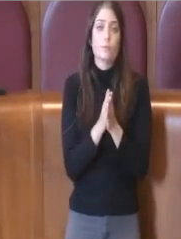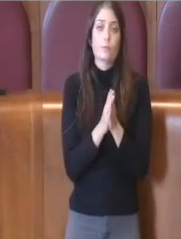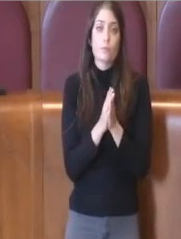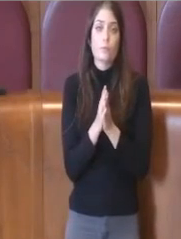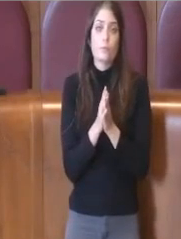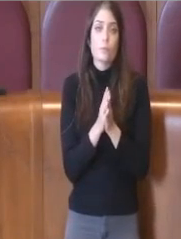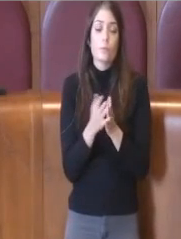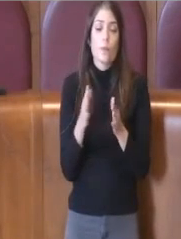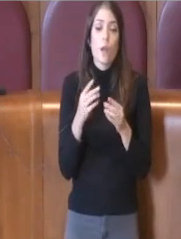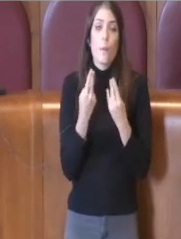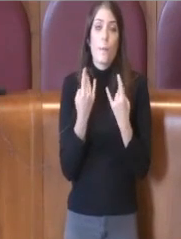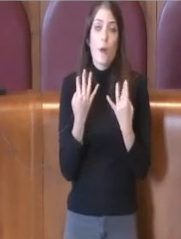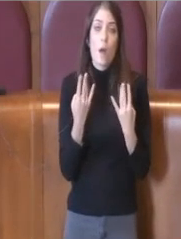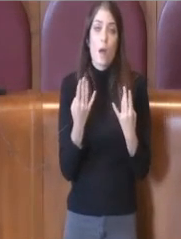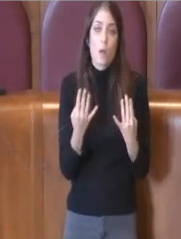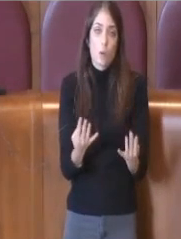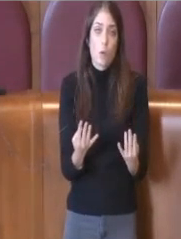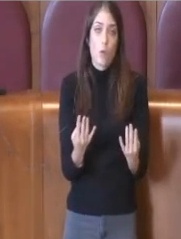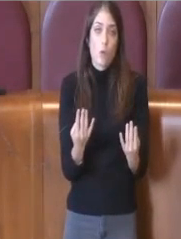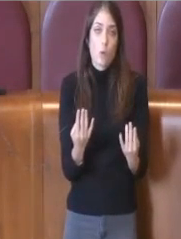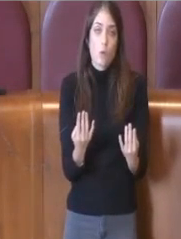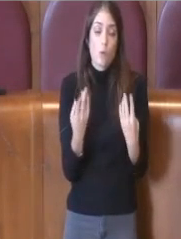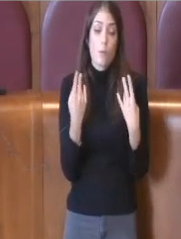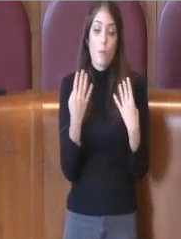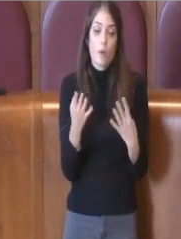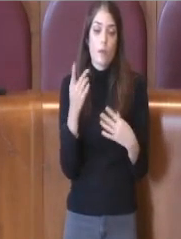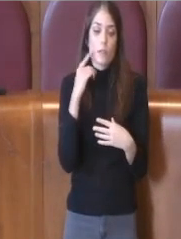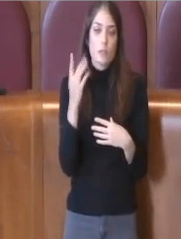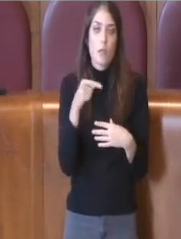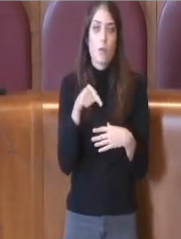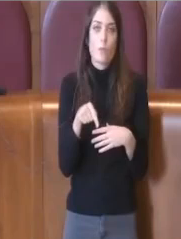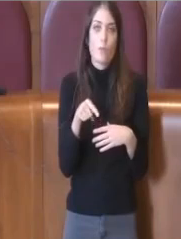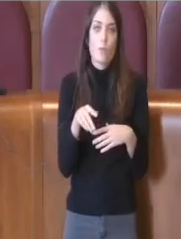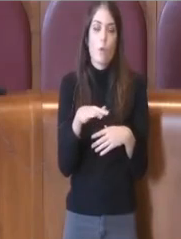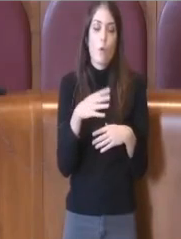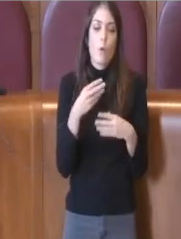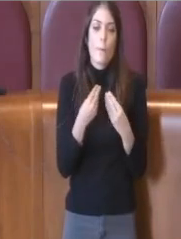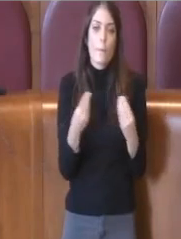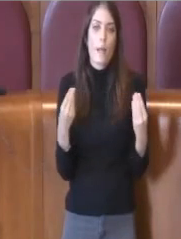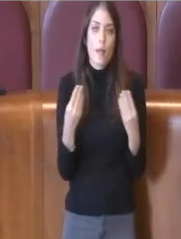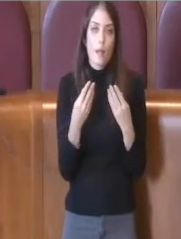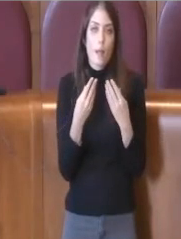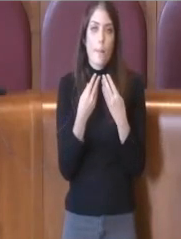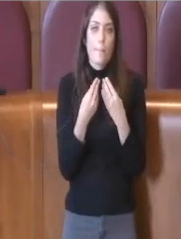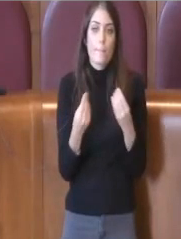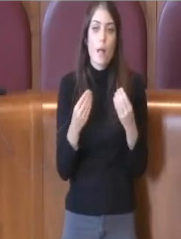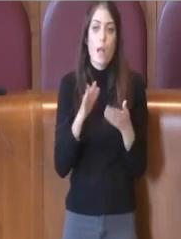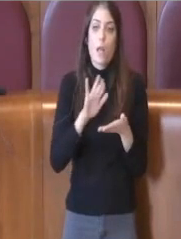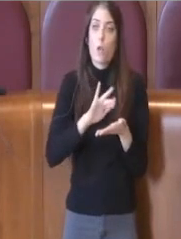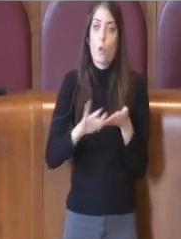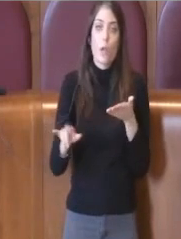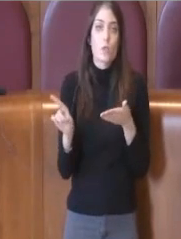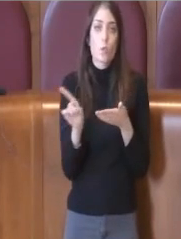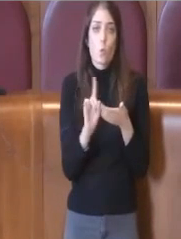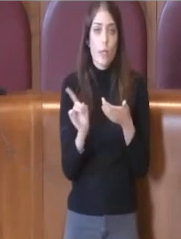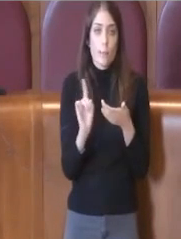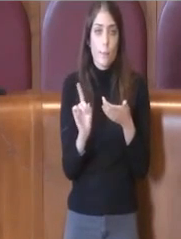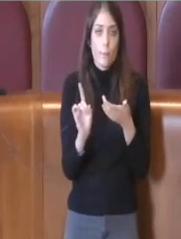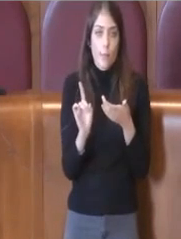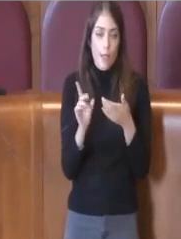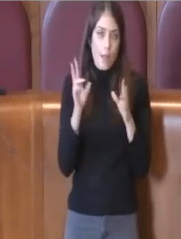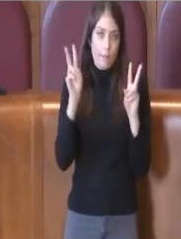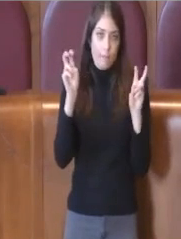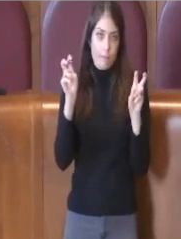un parco, ecco, ad esempio, è uno di quei beni che in termini economici vengono definiti come beni non escludibili, cioè